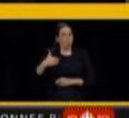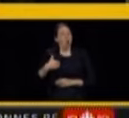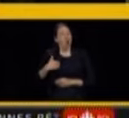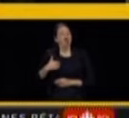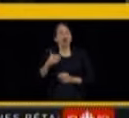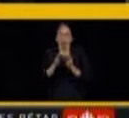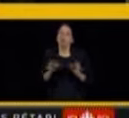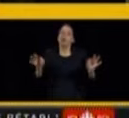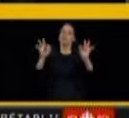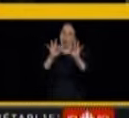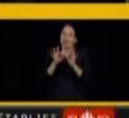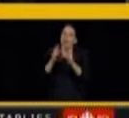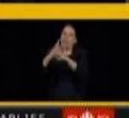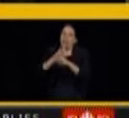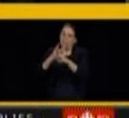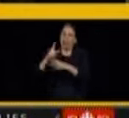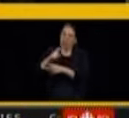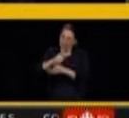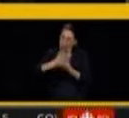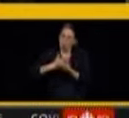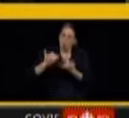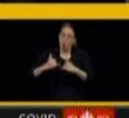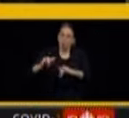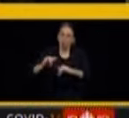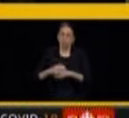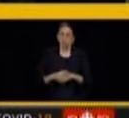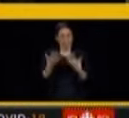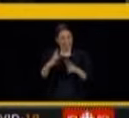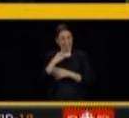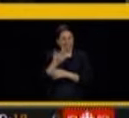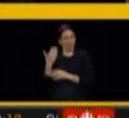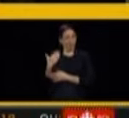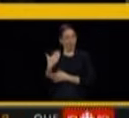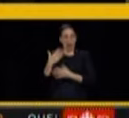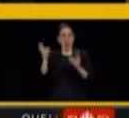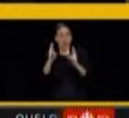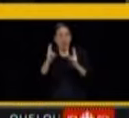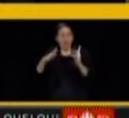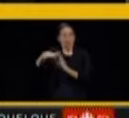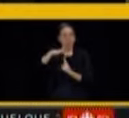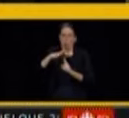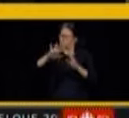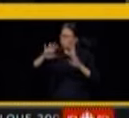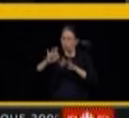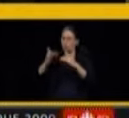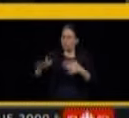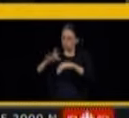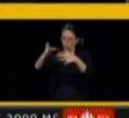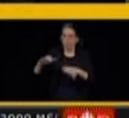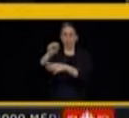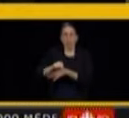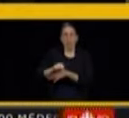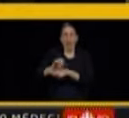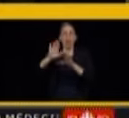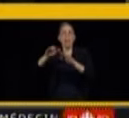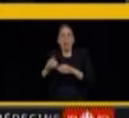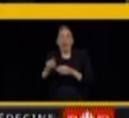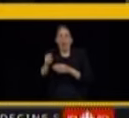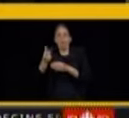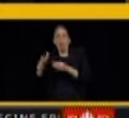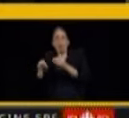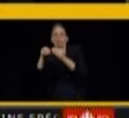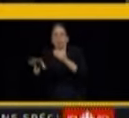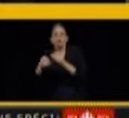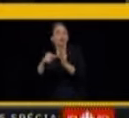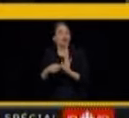dit, tout ce qui est urgent a été fait. Et on a ouvert un petit peu, quand on a pu, sur, par